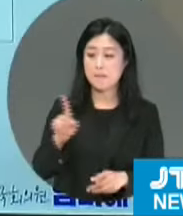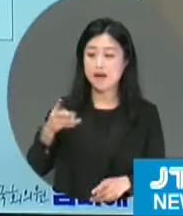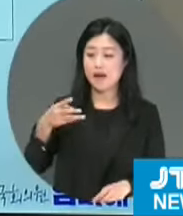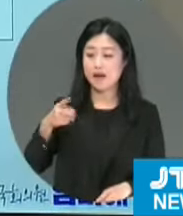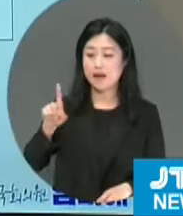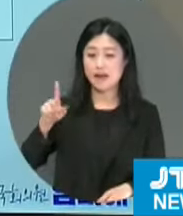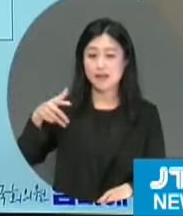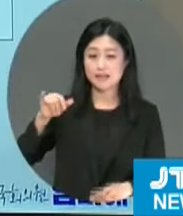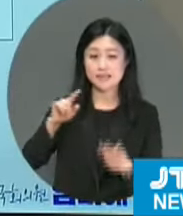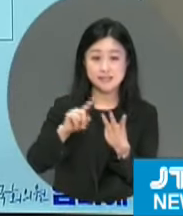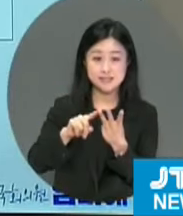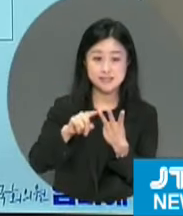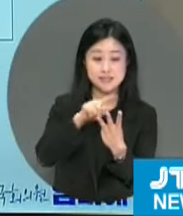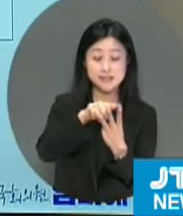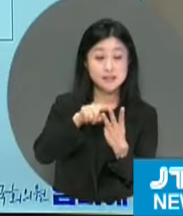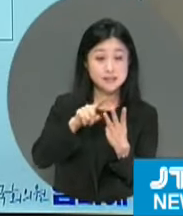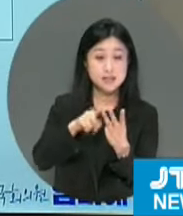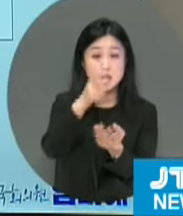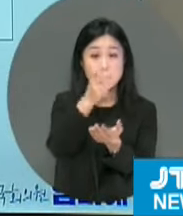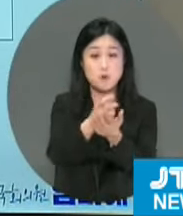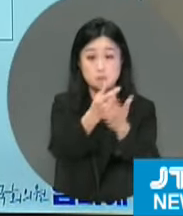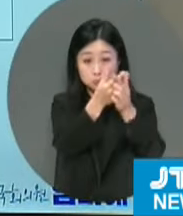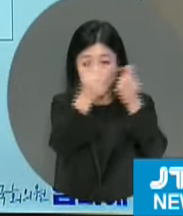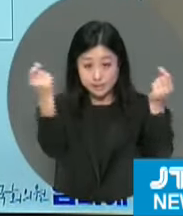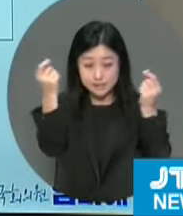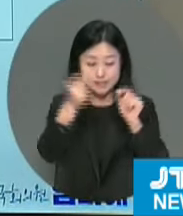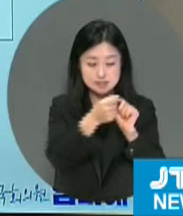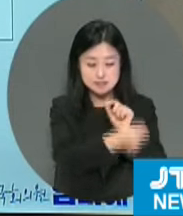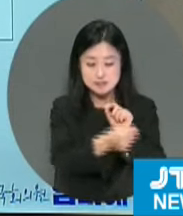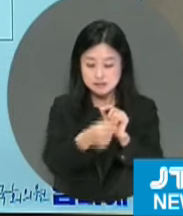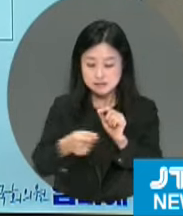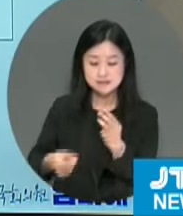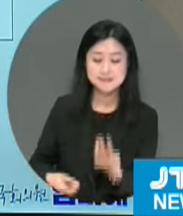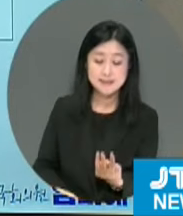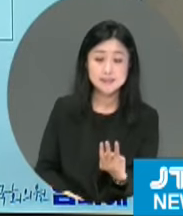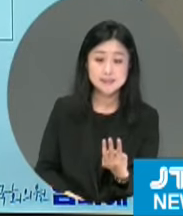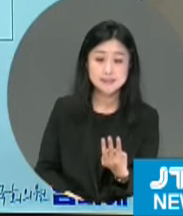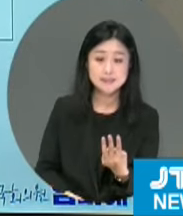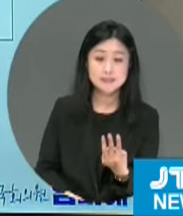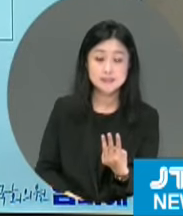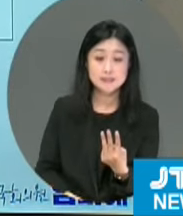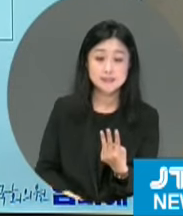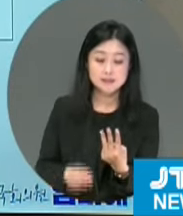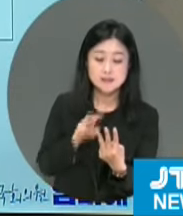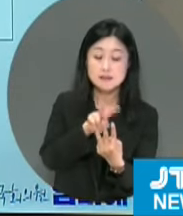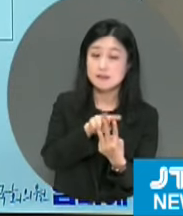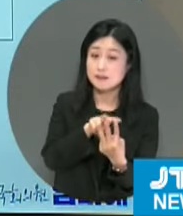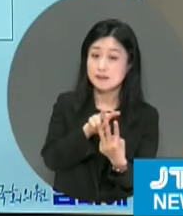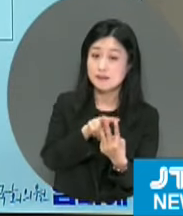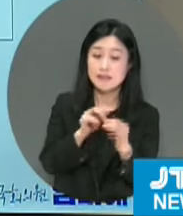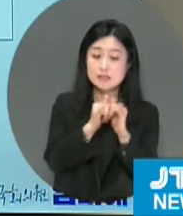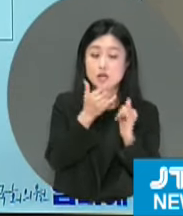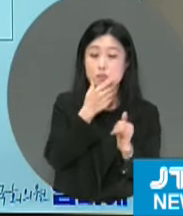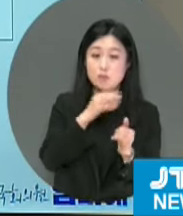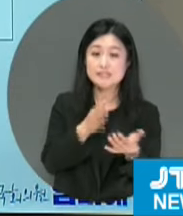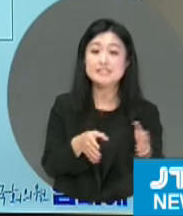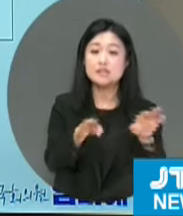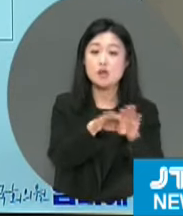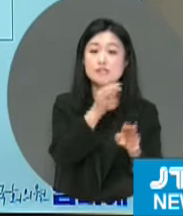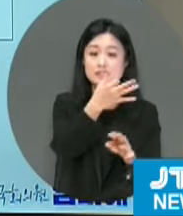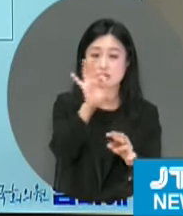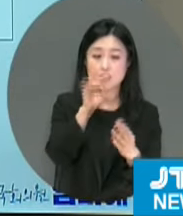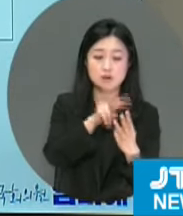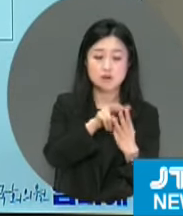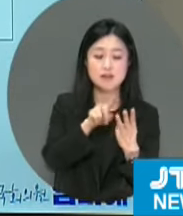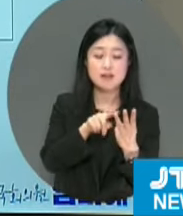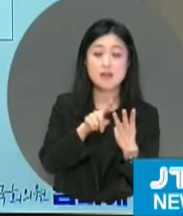기관을 똑같은 법에 근거해서 시설을 둡니다. 그런데 위에 두 시설은 사회복지시설로 지정이 되어 있는데요,